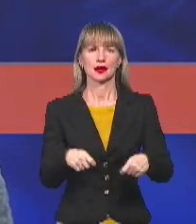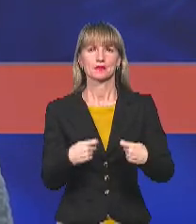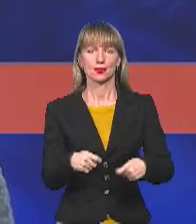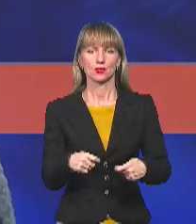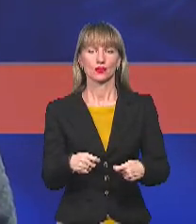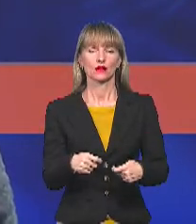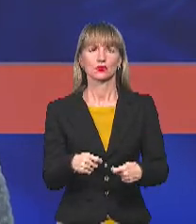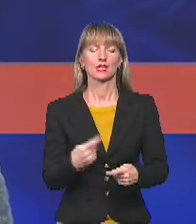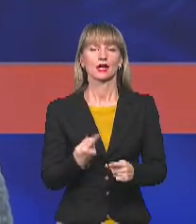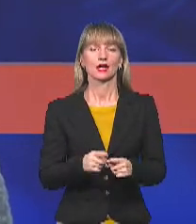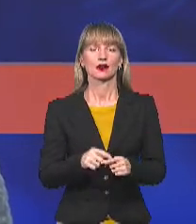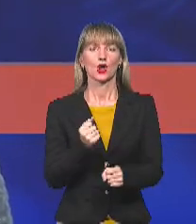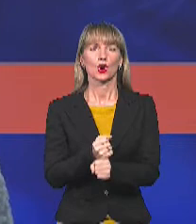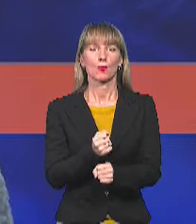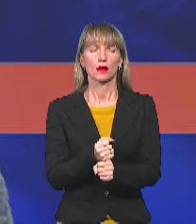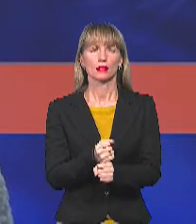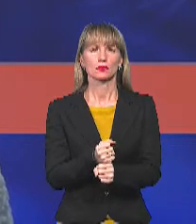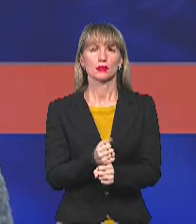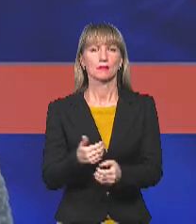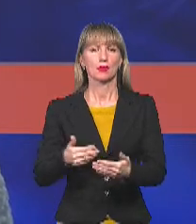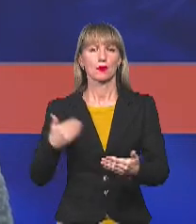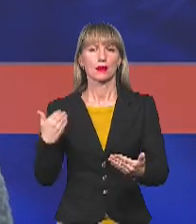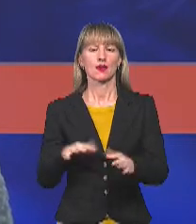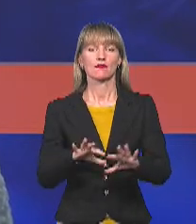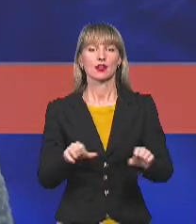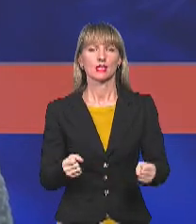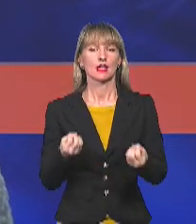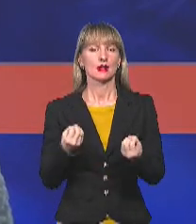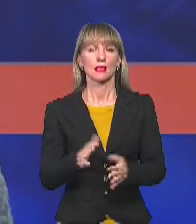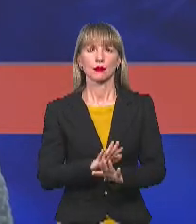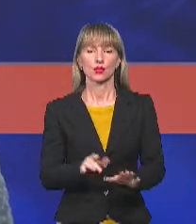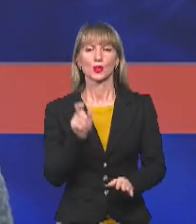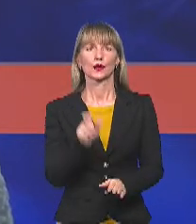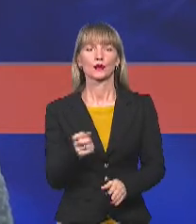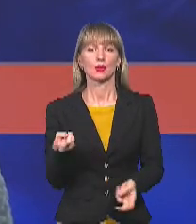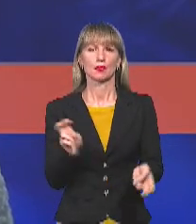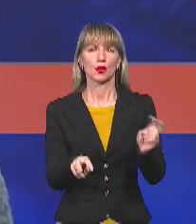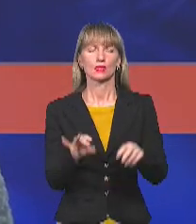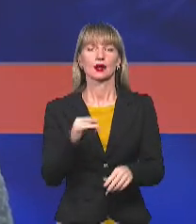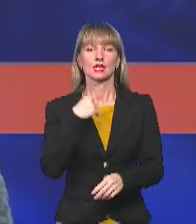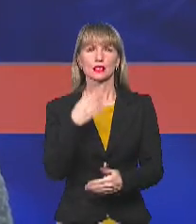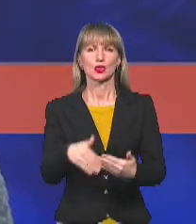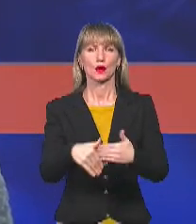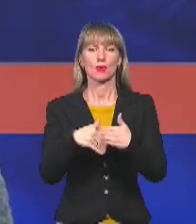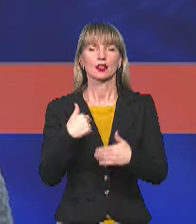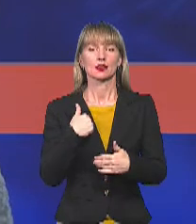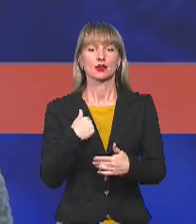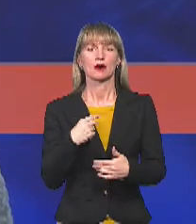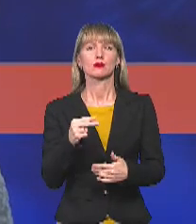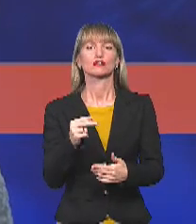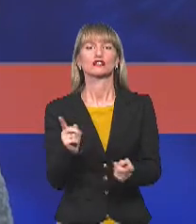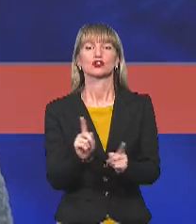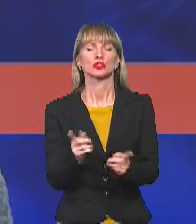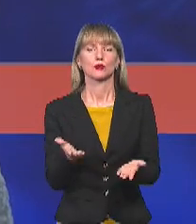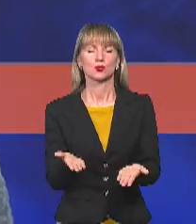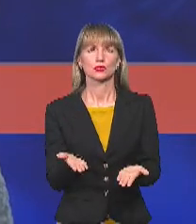останній ярмарок. Це ж робилося попередньою владою не просто так. Люди приходили і казали, допоможіть нам хоч